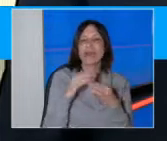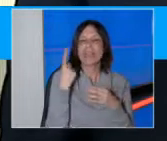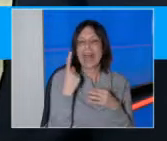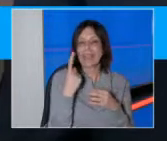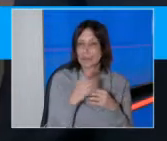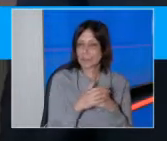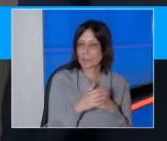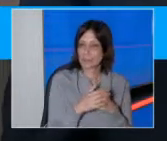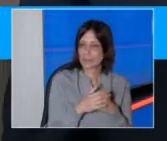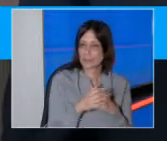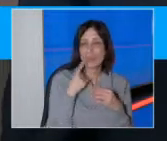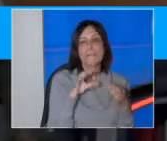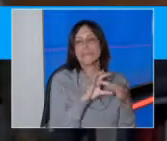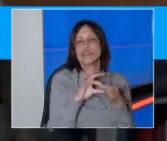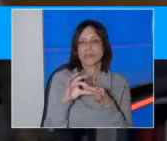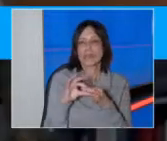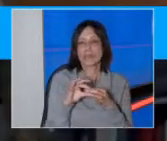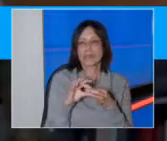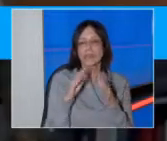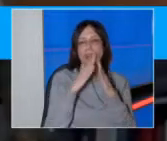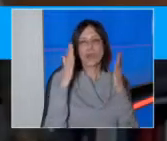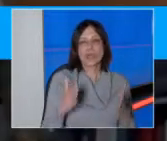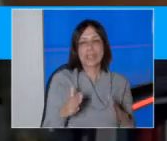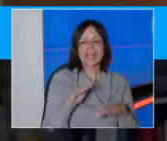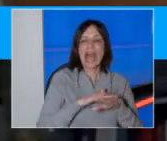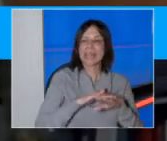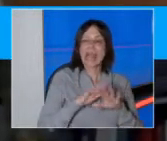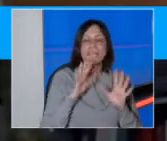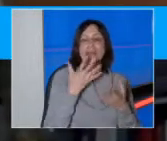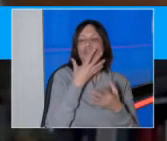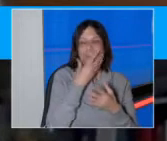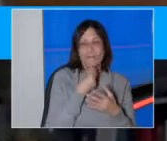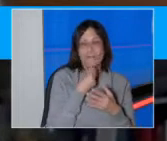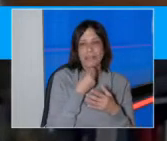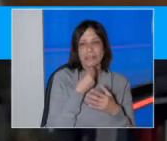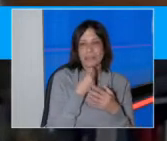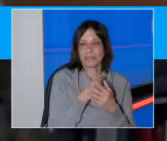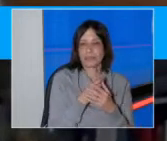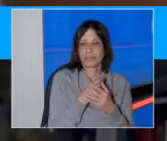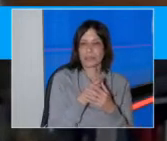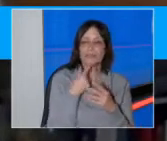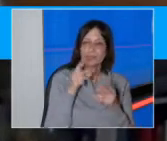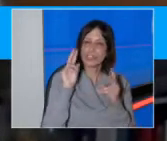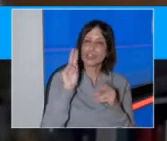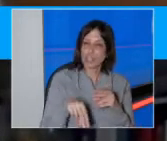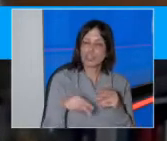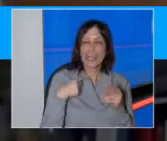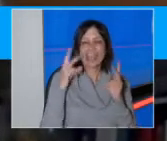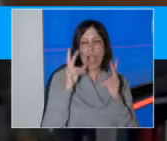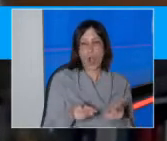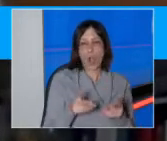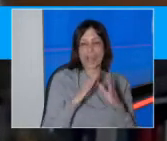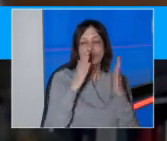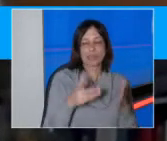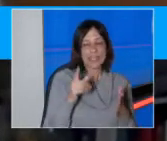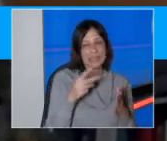במשפט, ברשותך. במשפט, כי מוסד החנינה, מה שיפה במוסד החנינה, זה שיש ליכולת למוסד הזה להביא